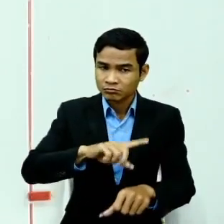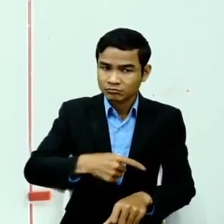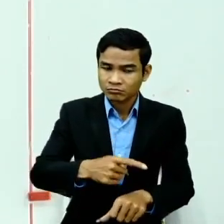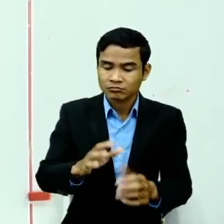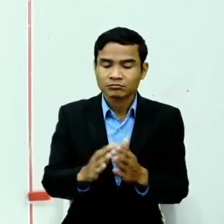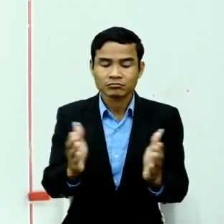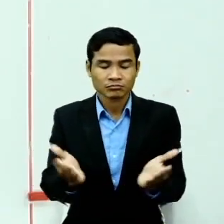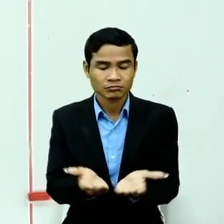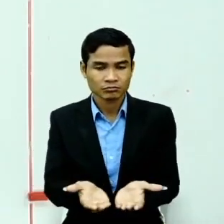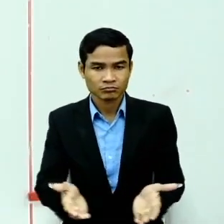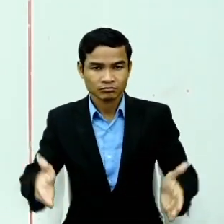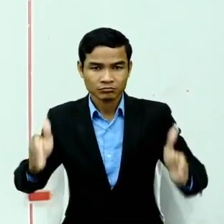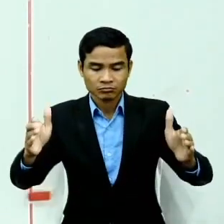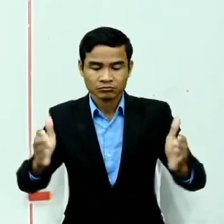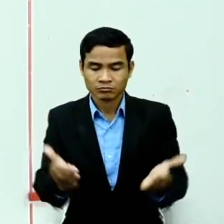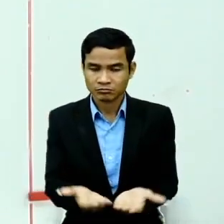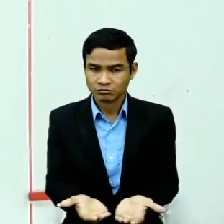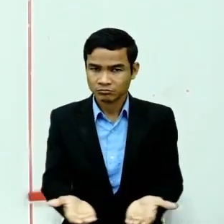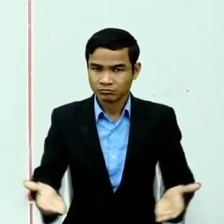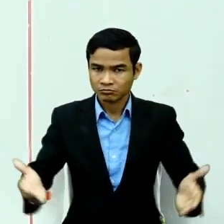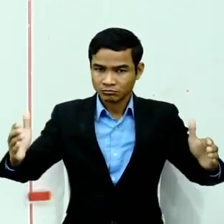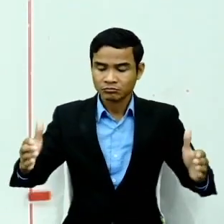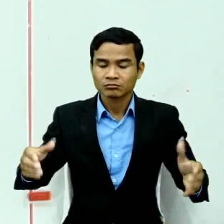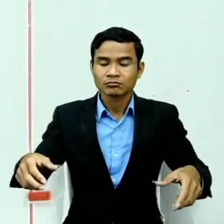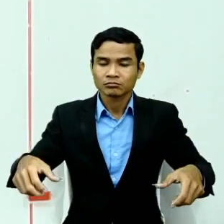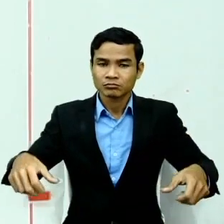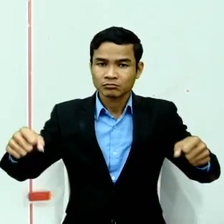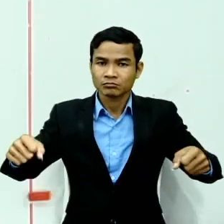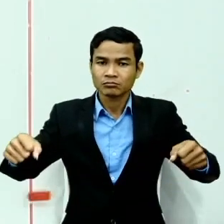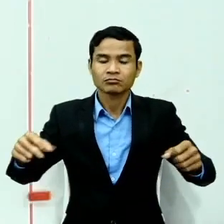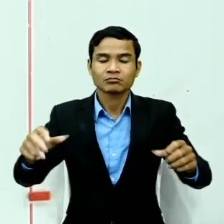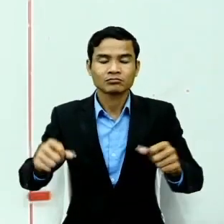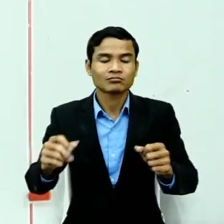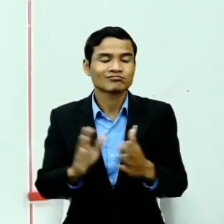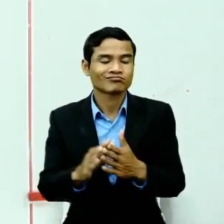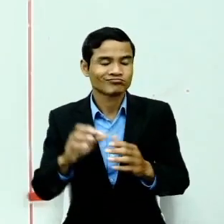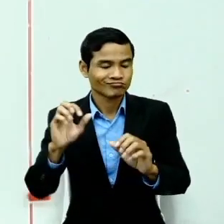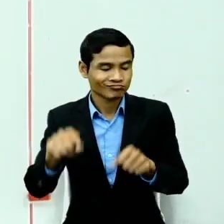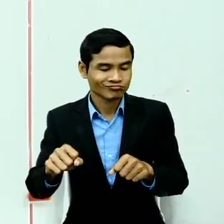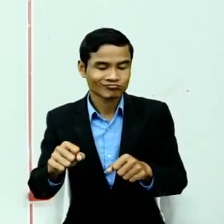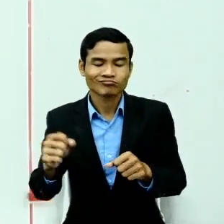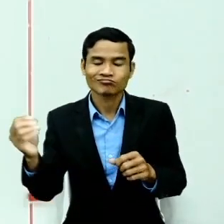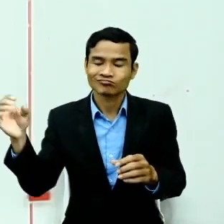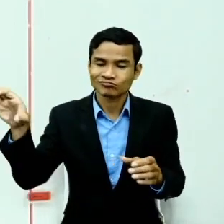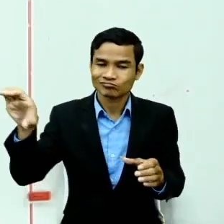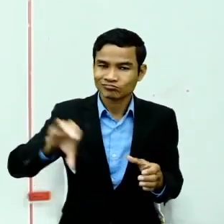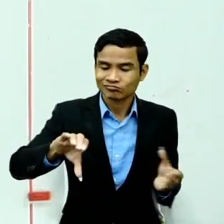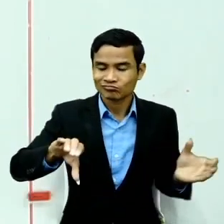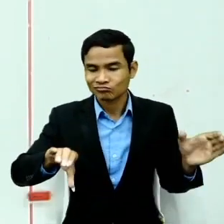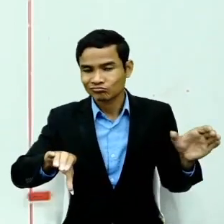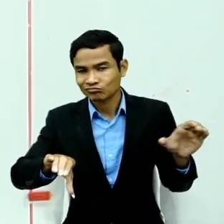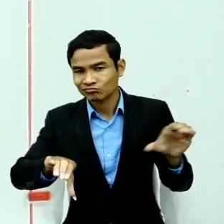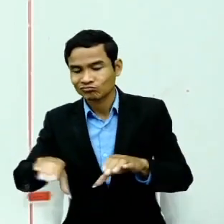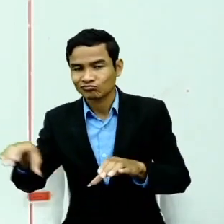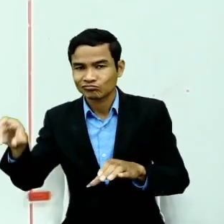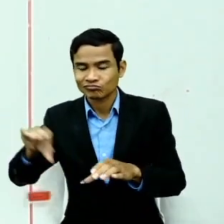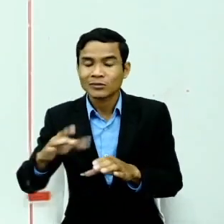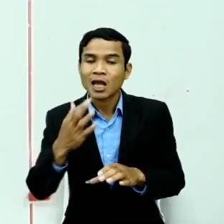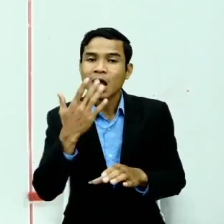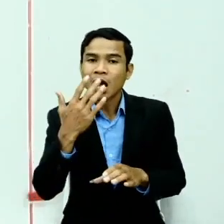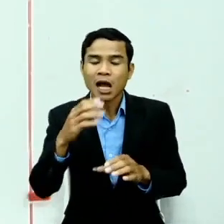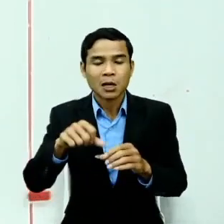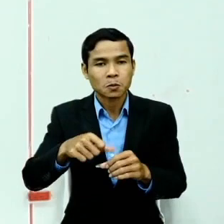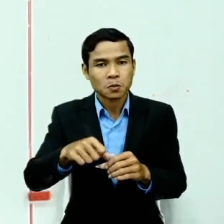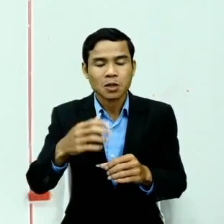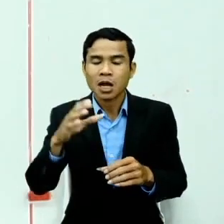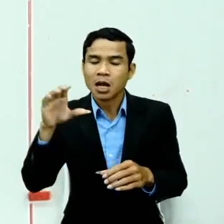tạc kia chà kia khát kia nào thay mai dương ta hành chân á hãy kê đã tự nào được nồng nồng hãy kê đặt lên kê rúng ngoa vô